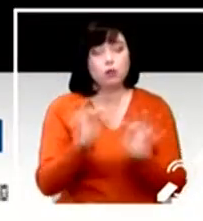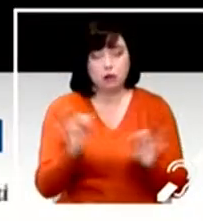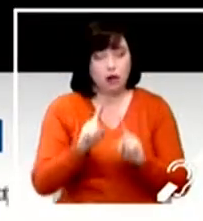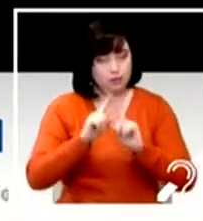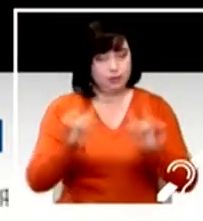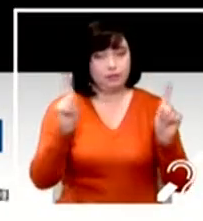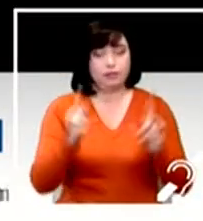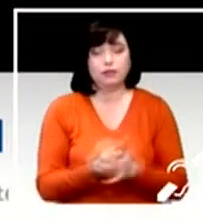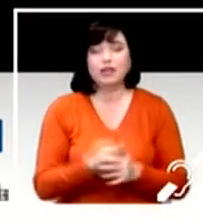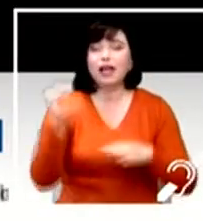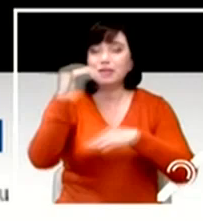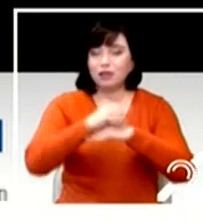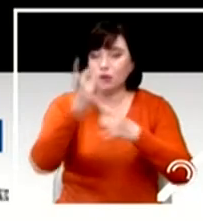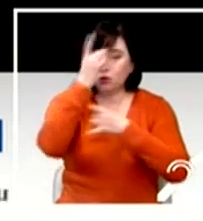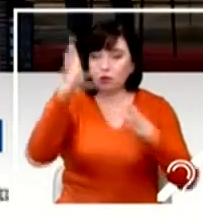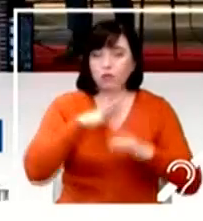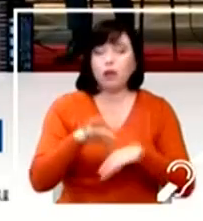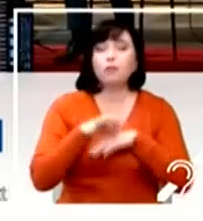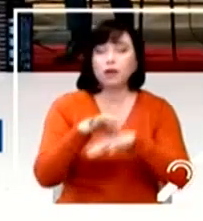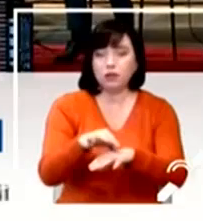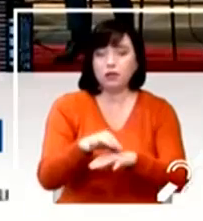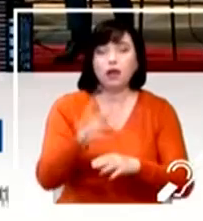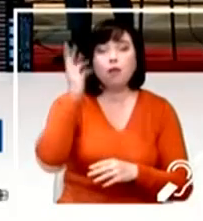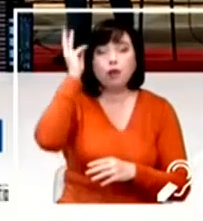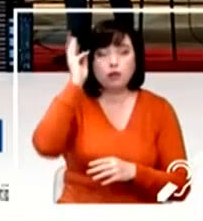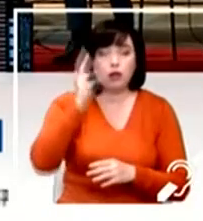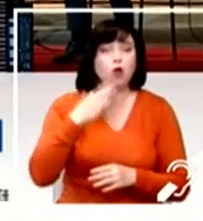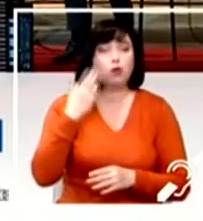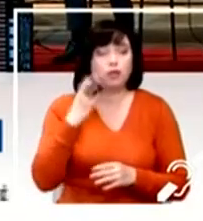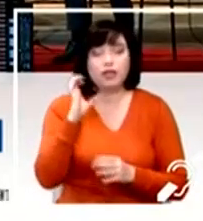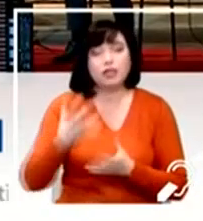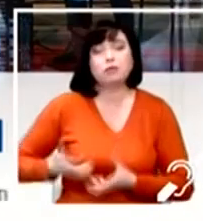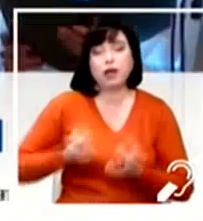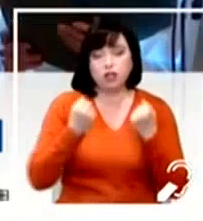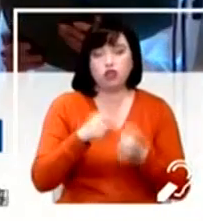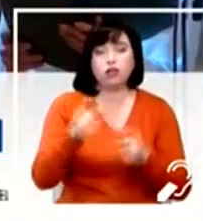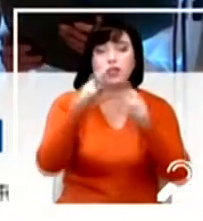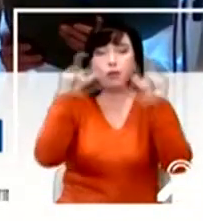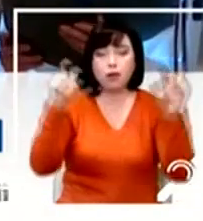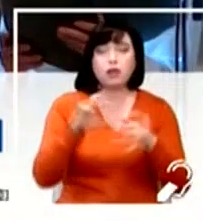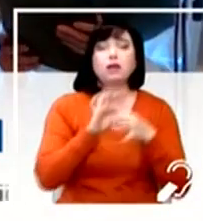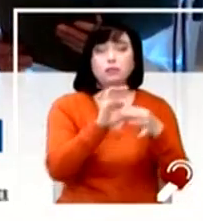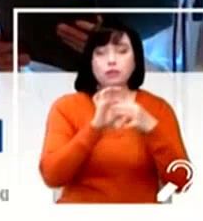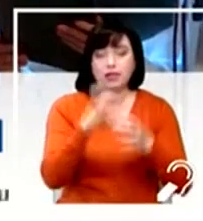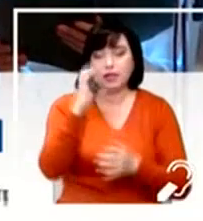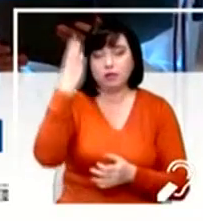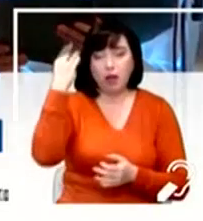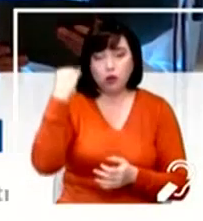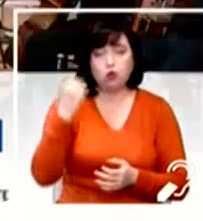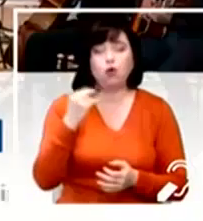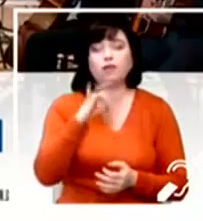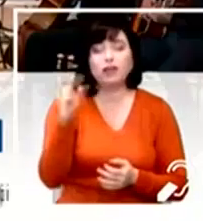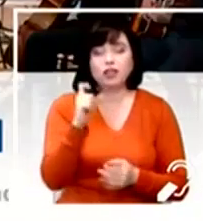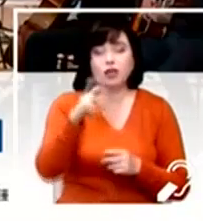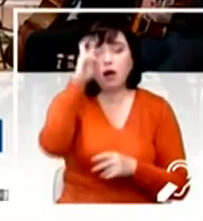de excepție. Serata culturală a fost organizată de Ambasada României, cu sprijinul Departamentului pentru Relații cu Republica